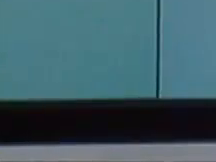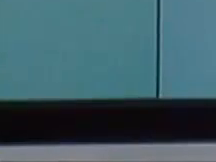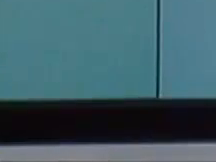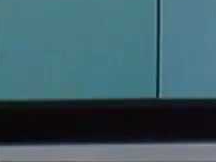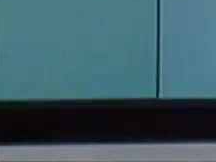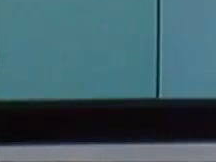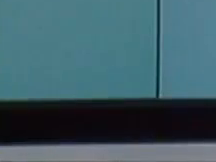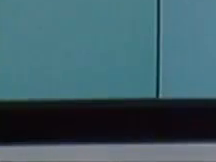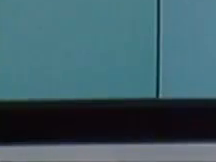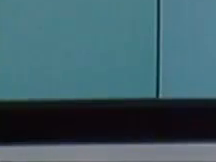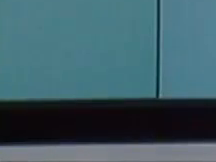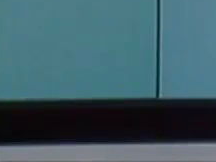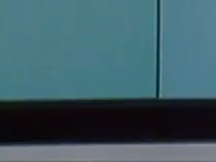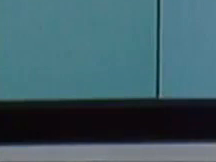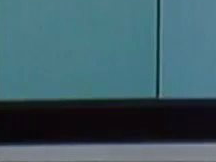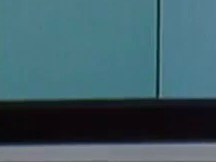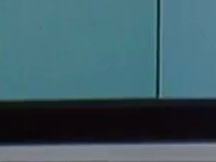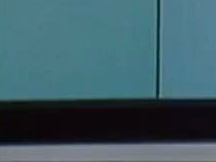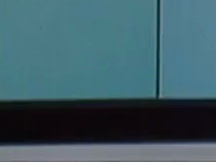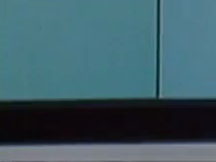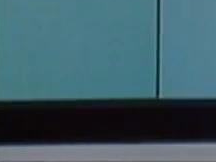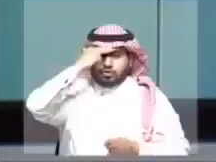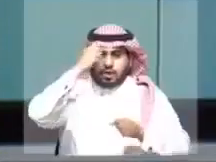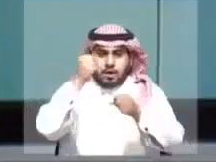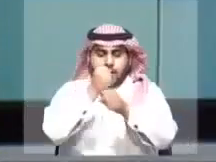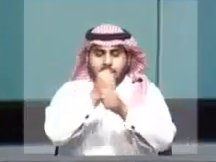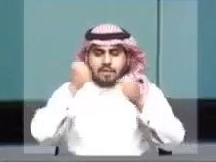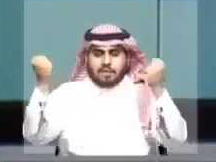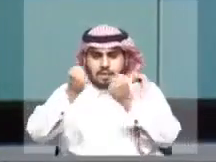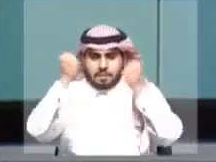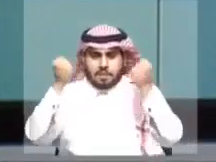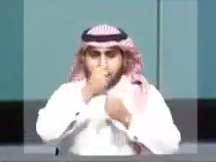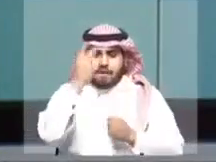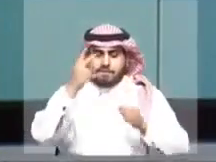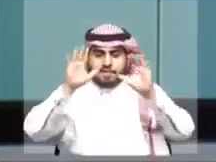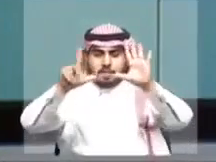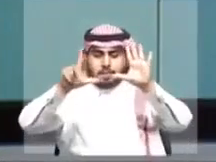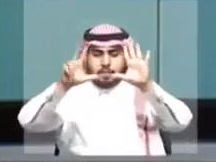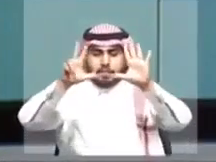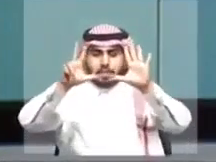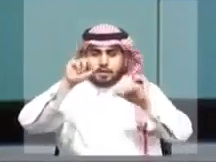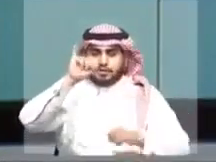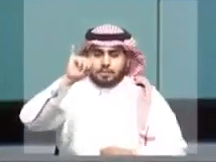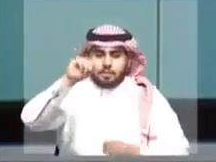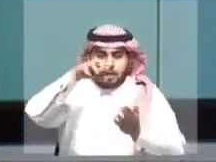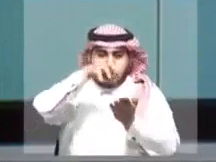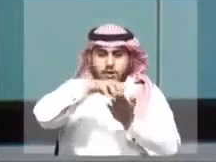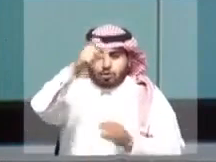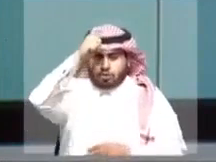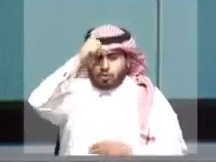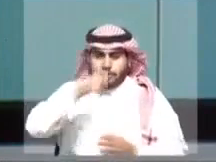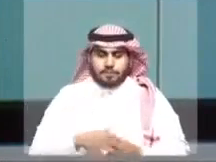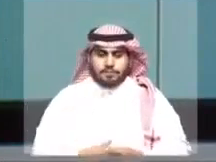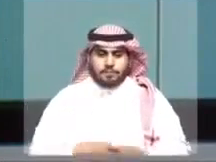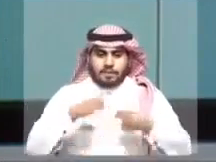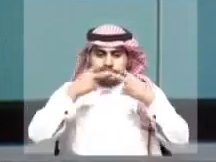أهلا بكم مجددا. اكتمل وصول القوات السعودية المشاركة في تمرين إيفيس 2018 المقام في مدينة إزمير التركية،